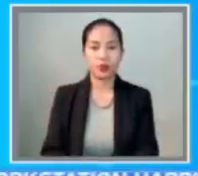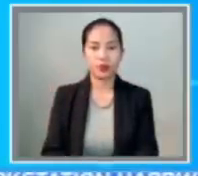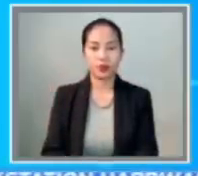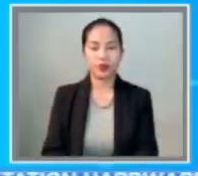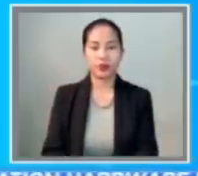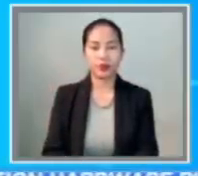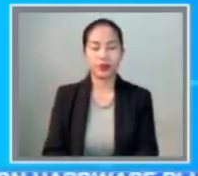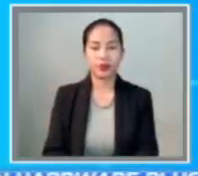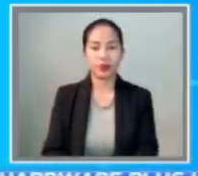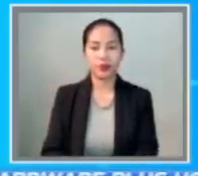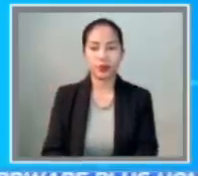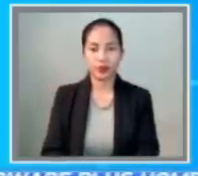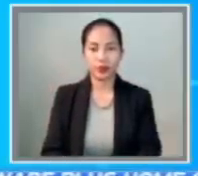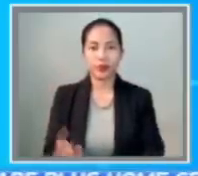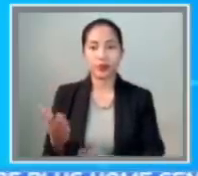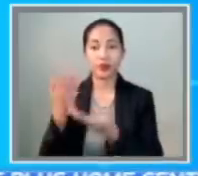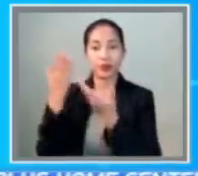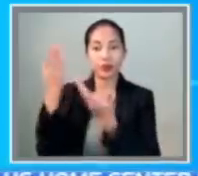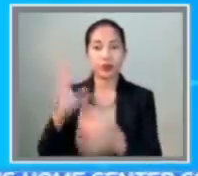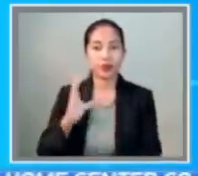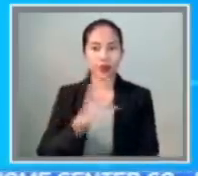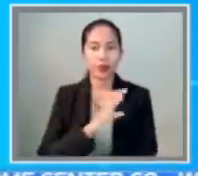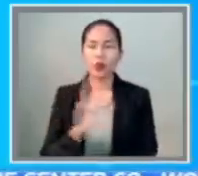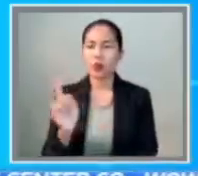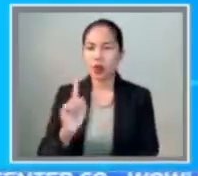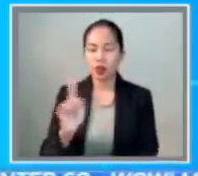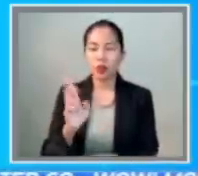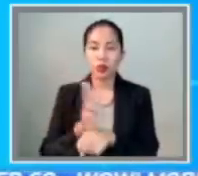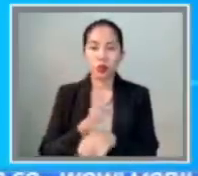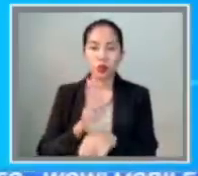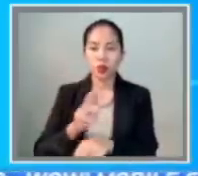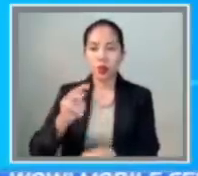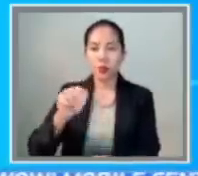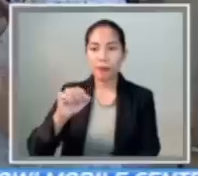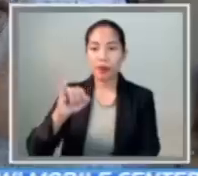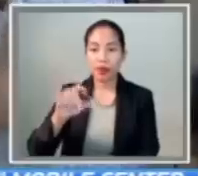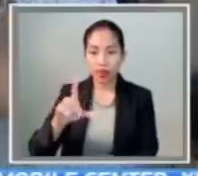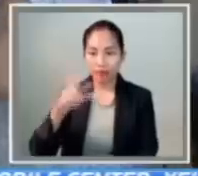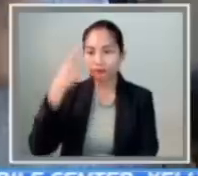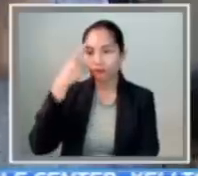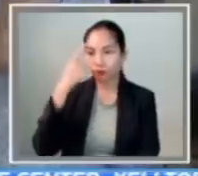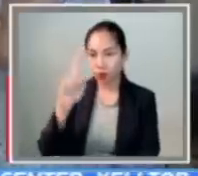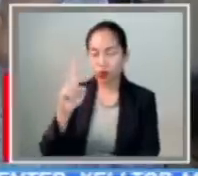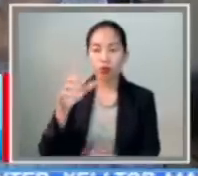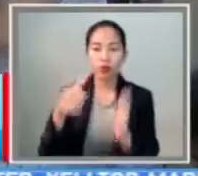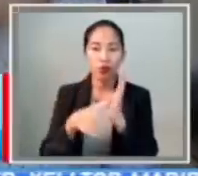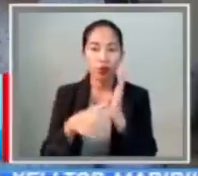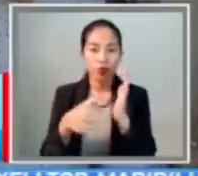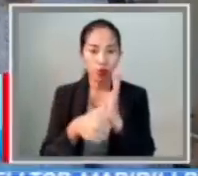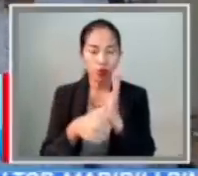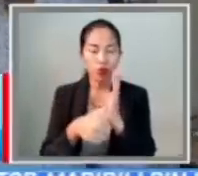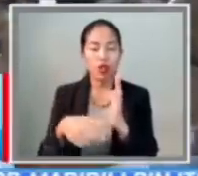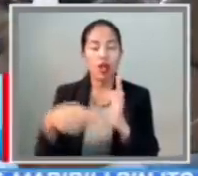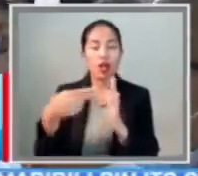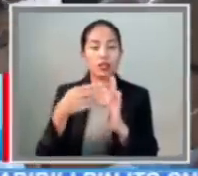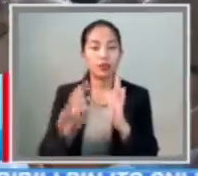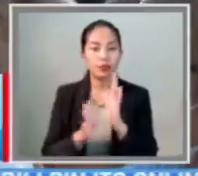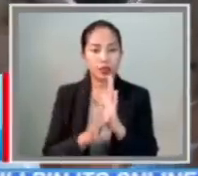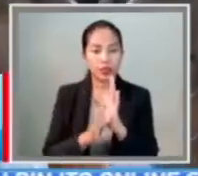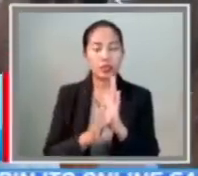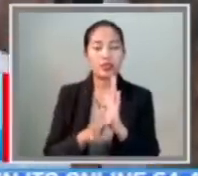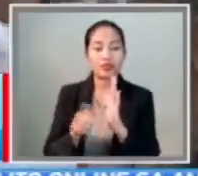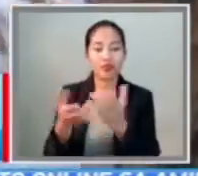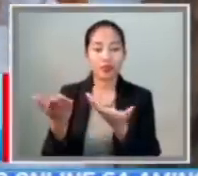sa Kamara ang mail-in voting o paggamit ng mail sa pagboto. Sa House Bill 8037, iminumungkahi na payagan ng mga senior,